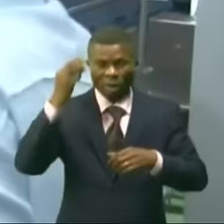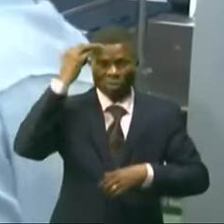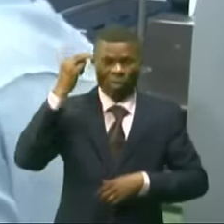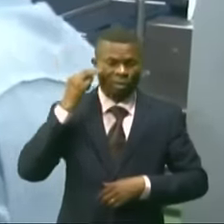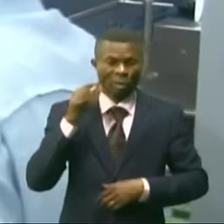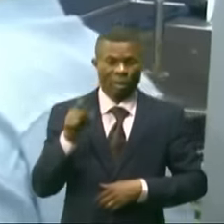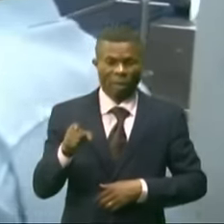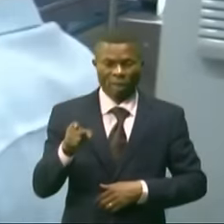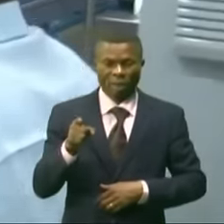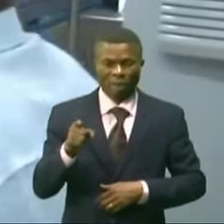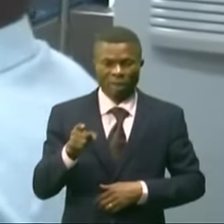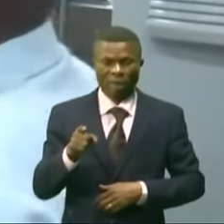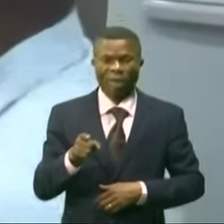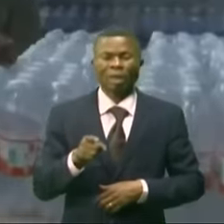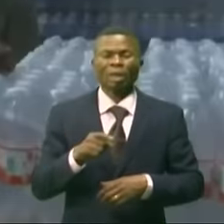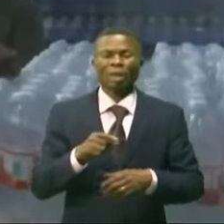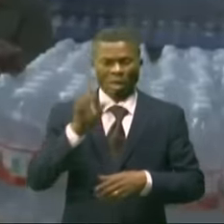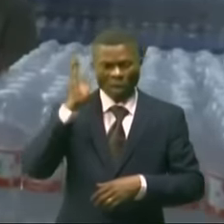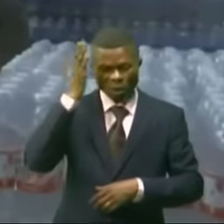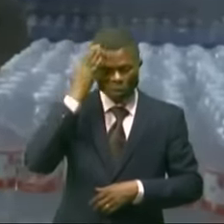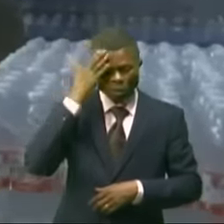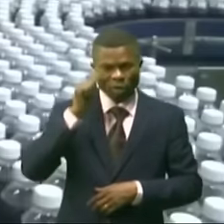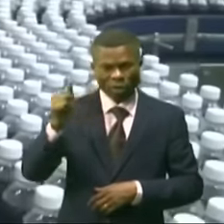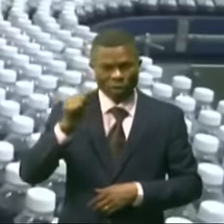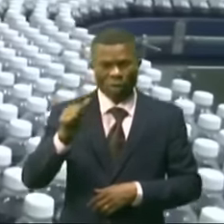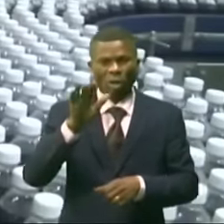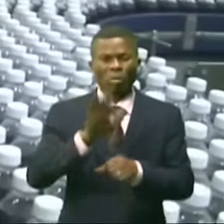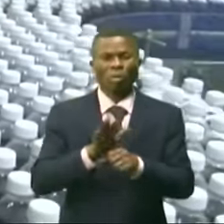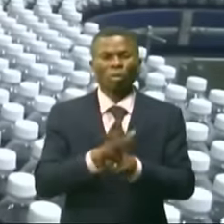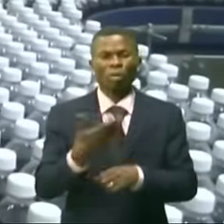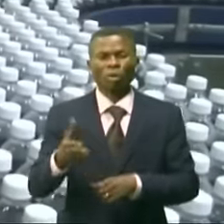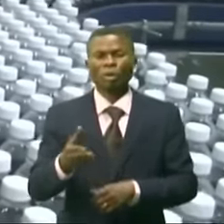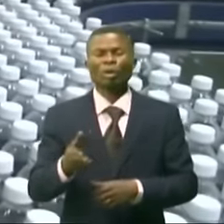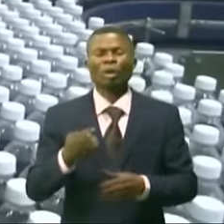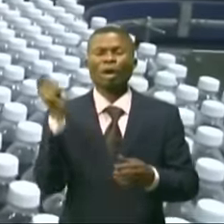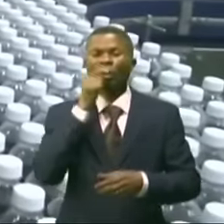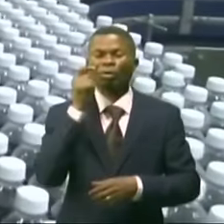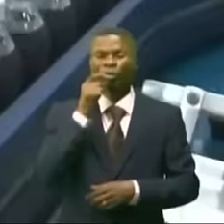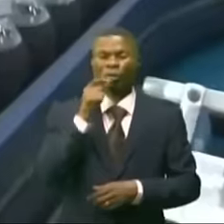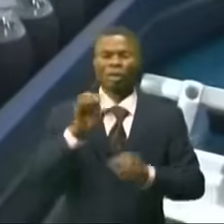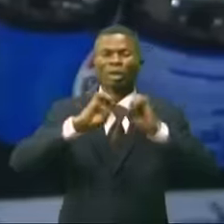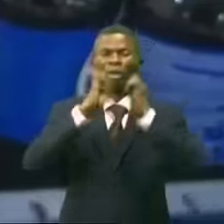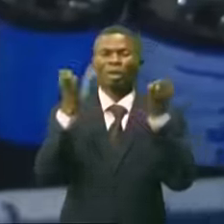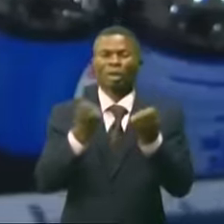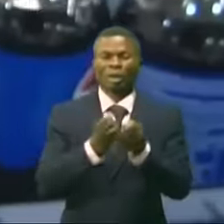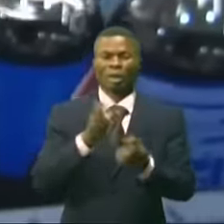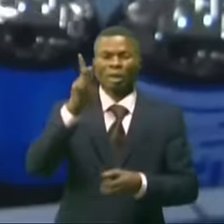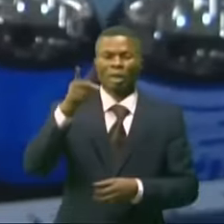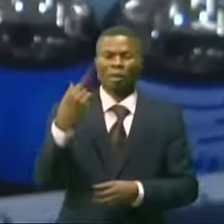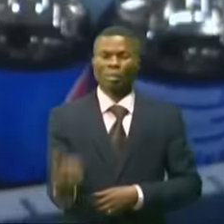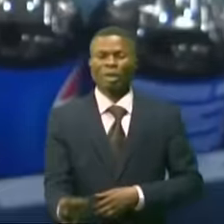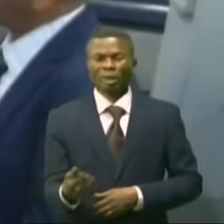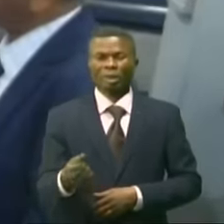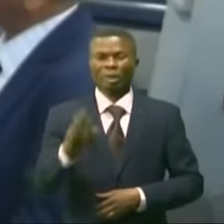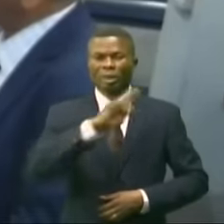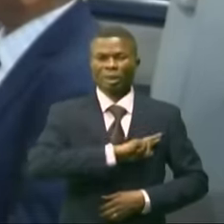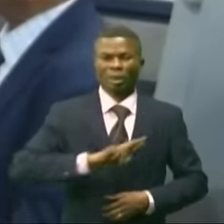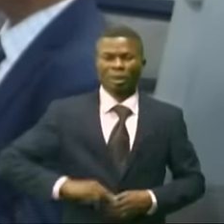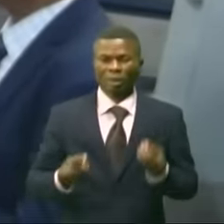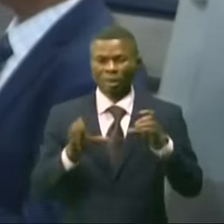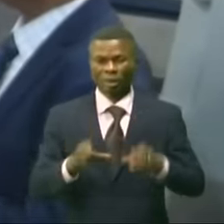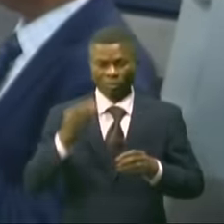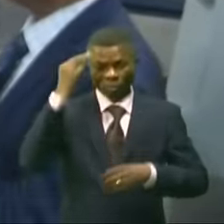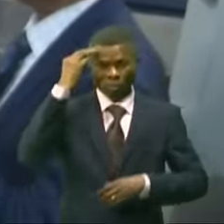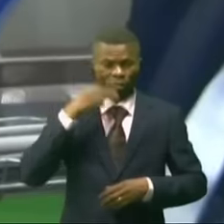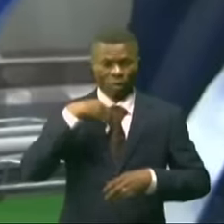kaongya est venu se rendre compte de la quantité des produits fabriqués par l'entreprise Pepsi r DC le ministre du